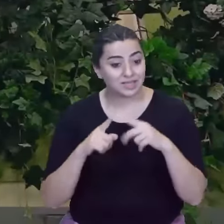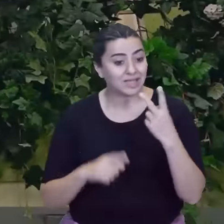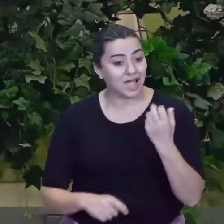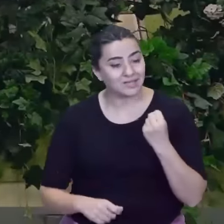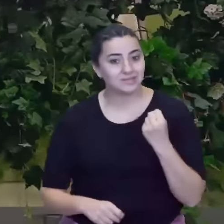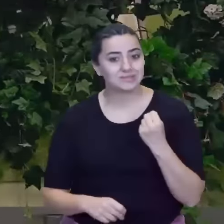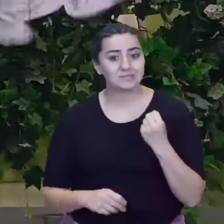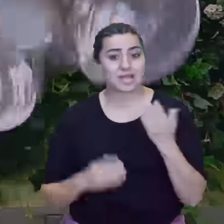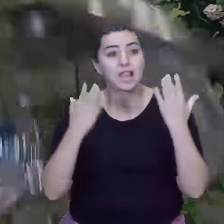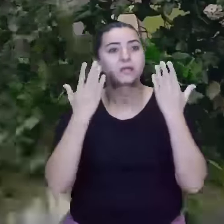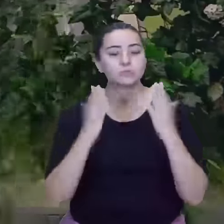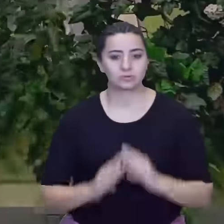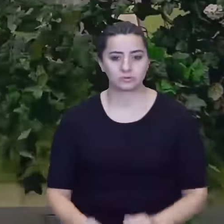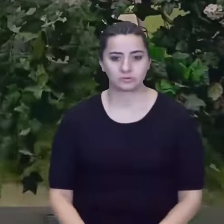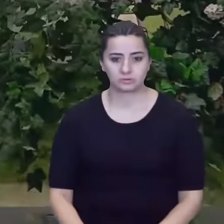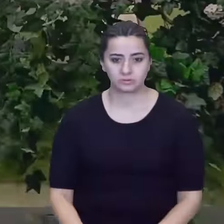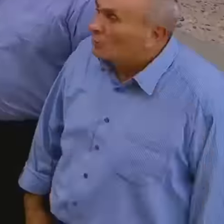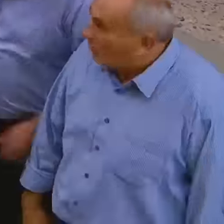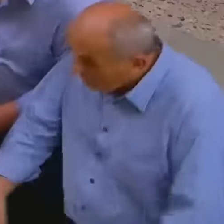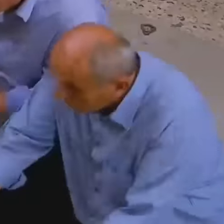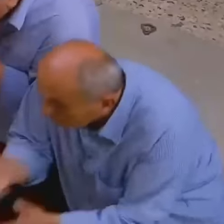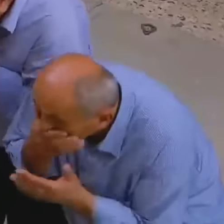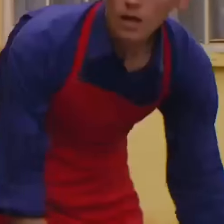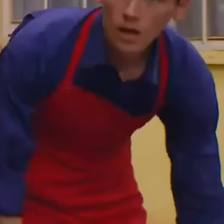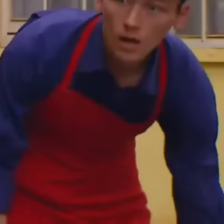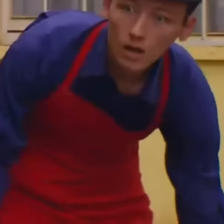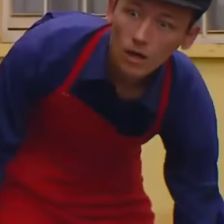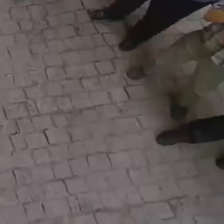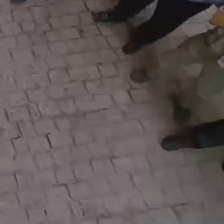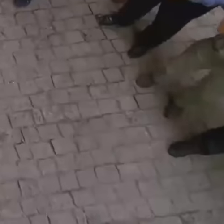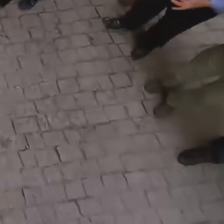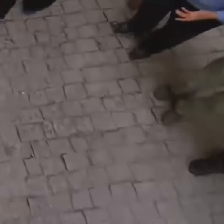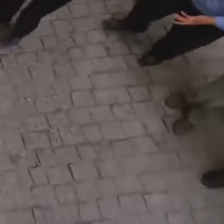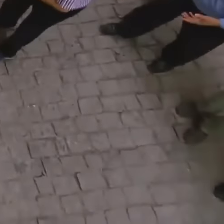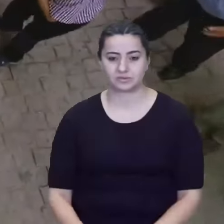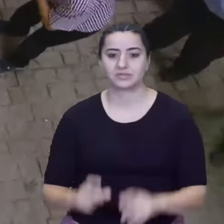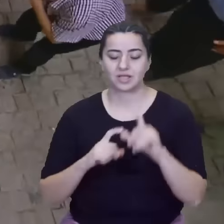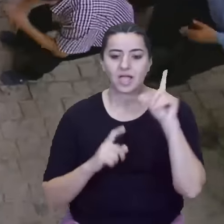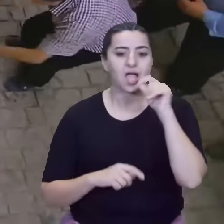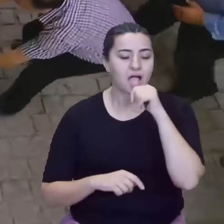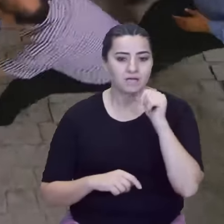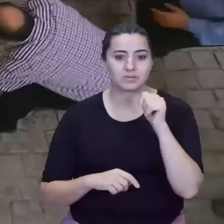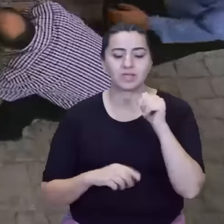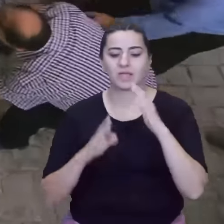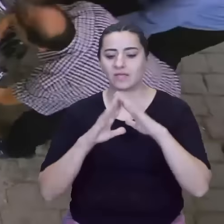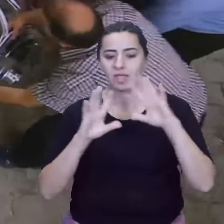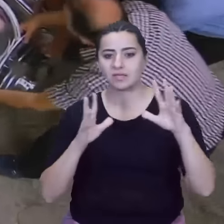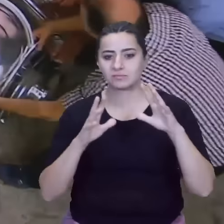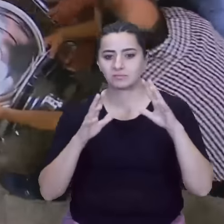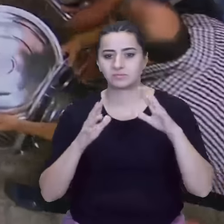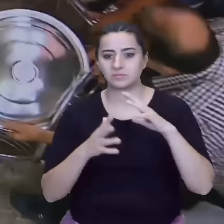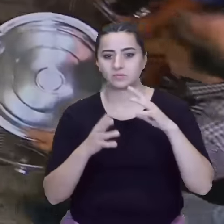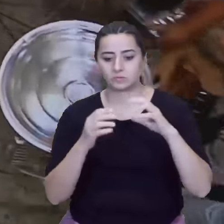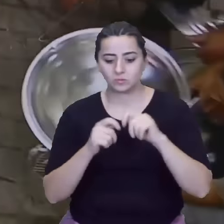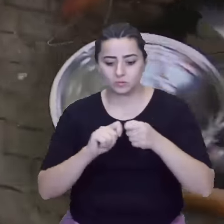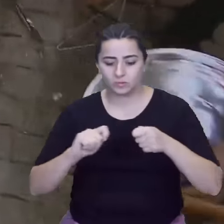aldık. Allah'ıma çok Elinin çarptığı anten üstüne düşüp yıkmış Seyfi Fehmi'yi. Seyfi abinin evdeki bütün metalleri